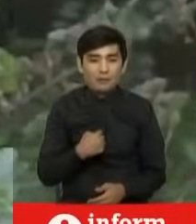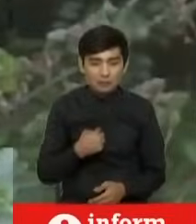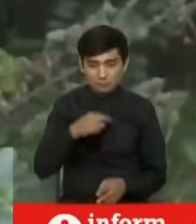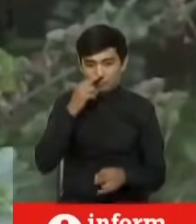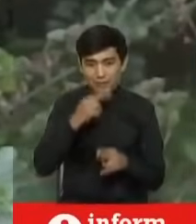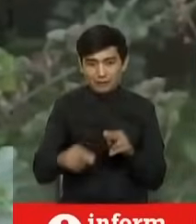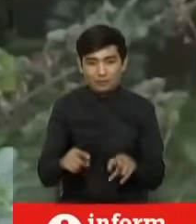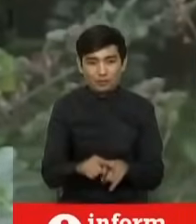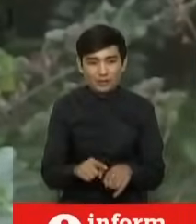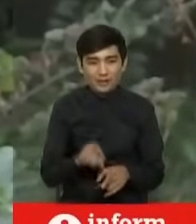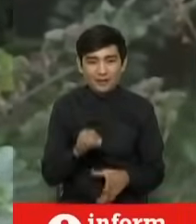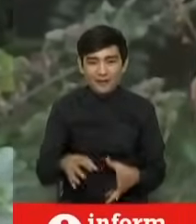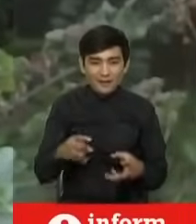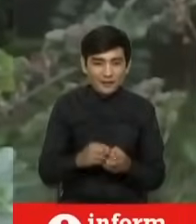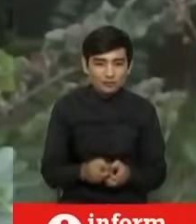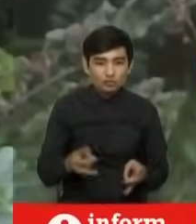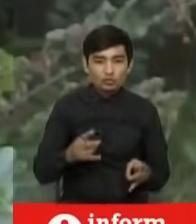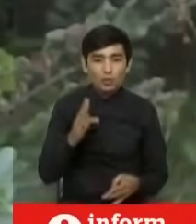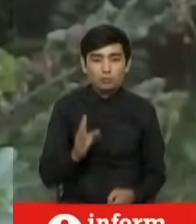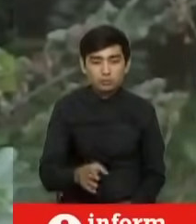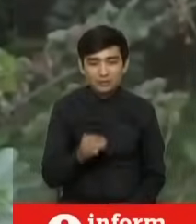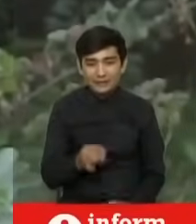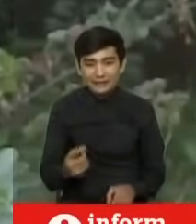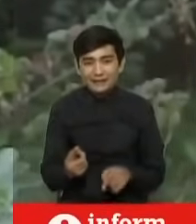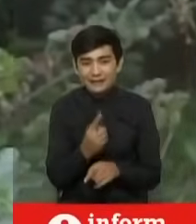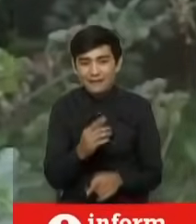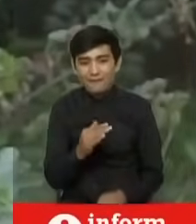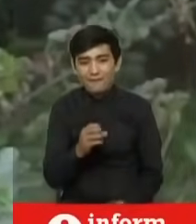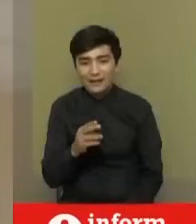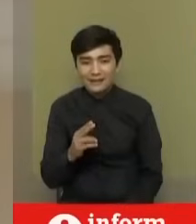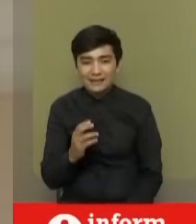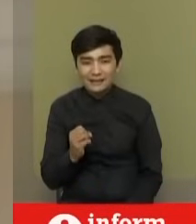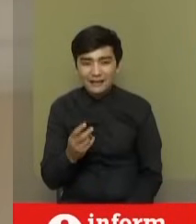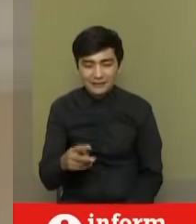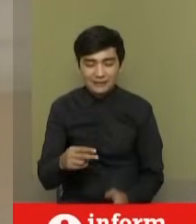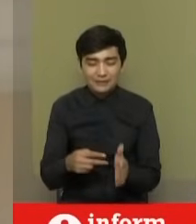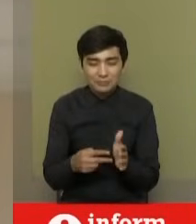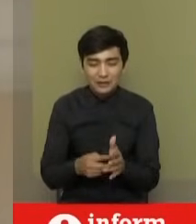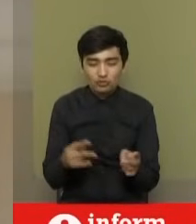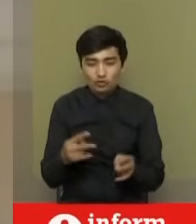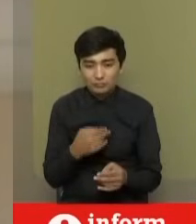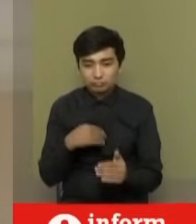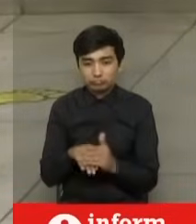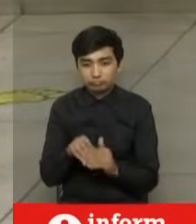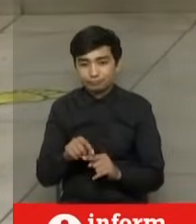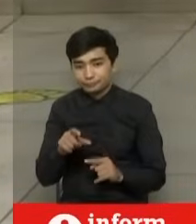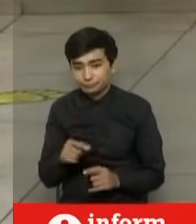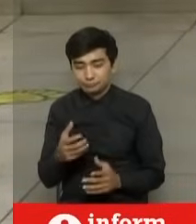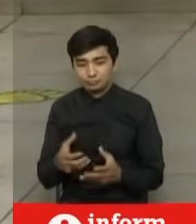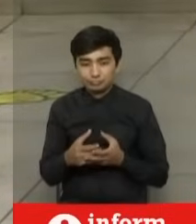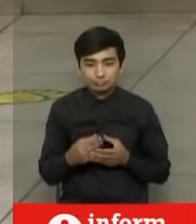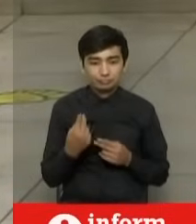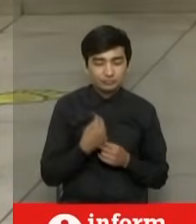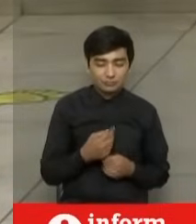потеряны. Вот здесь нечто подобное должно быть, чтобы единая фиксированная сумма была там. Эксперты в области здравоохранения, напротив,